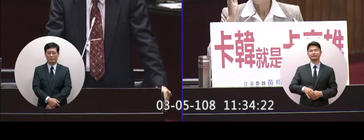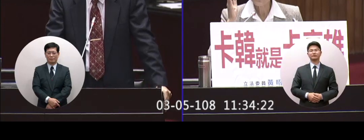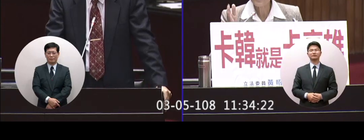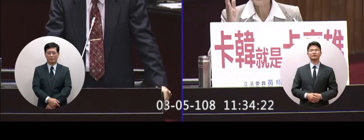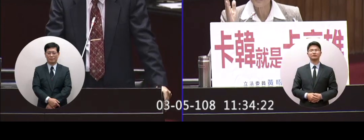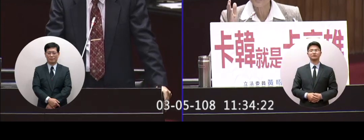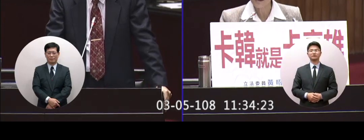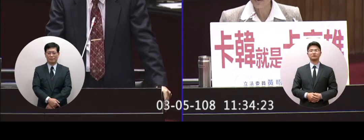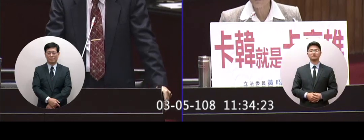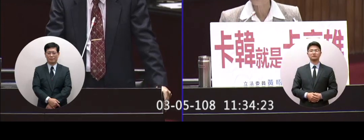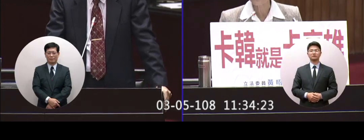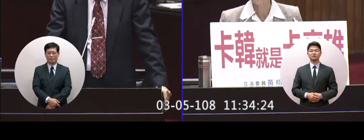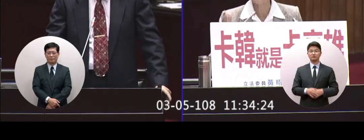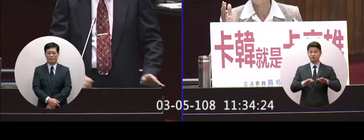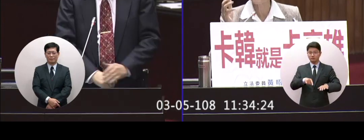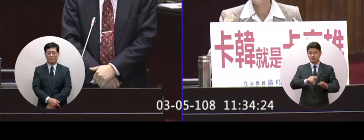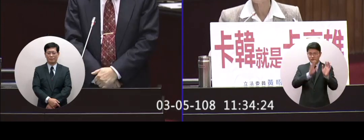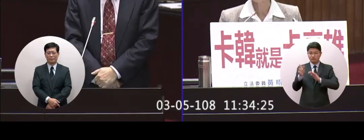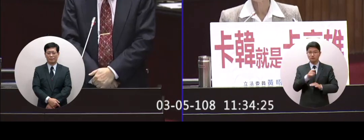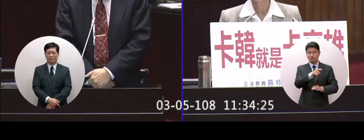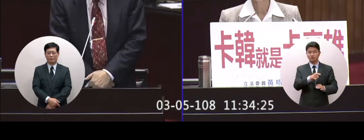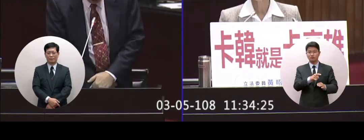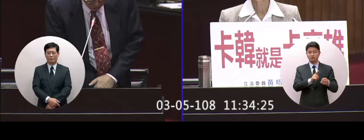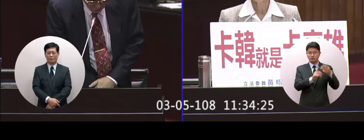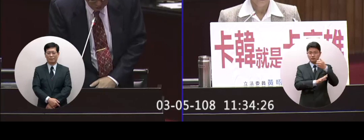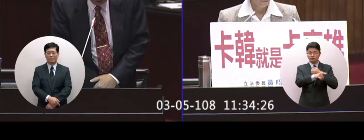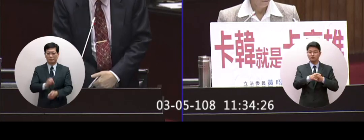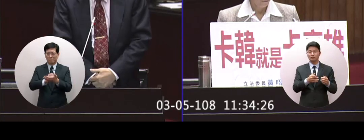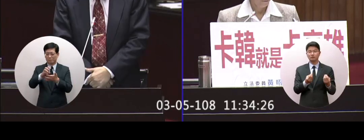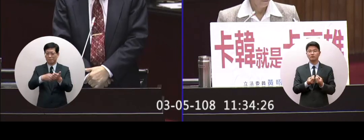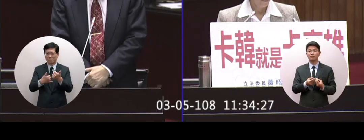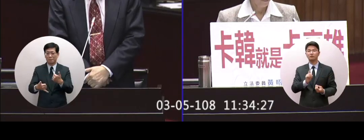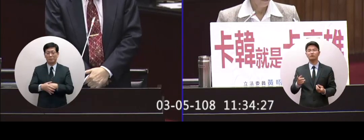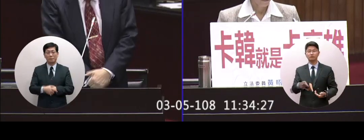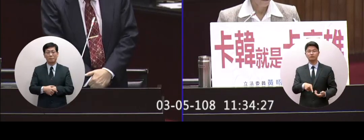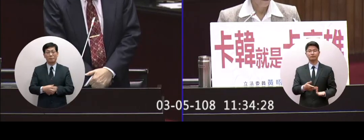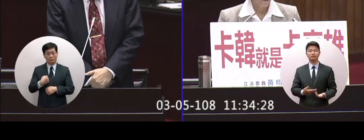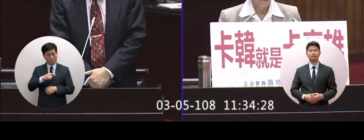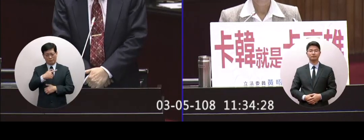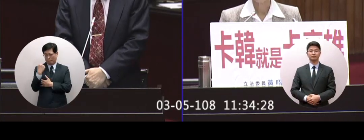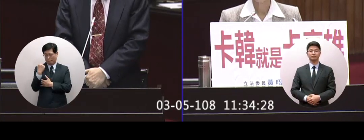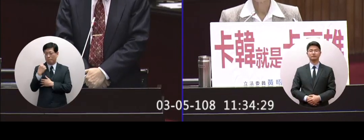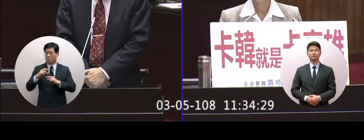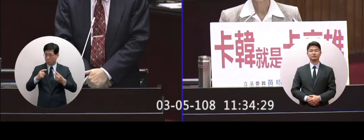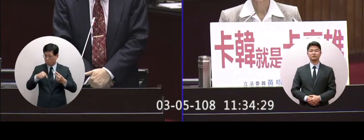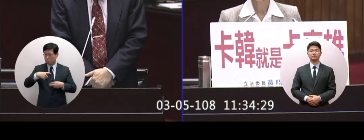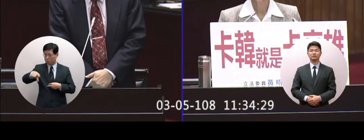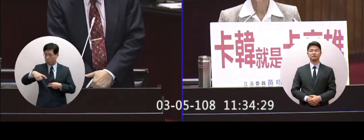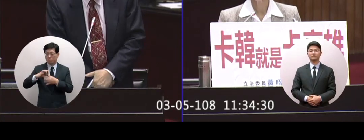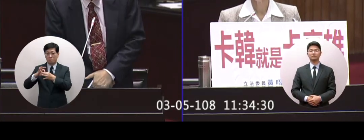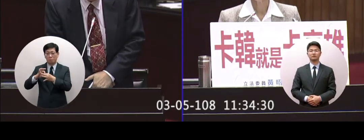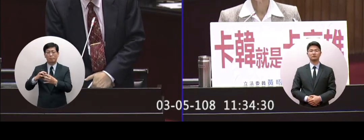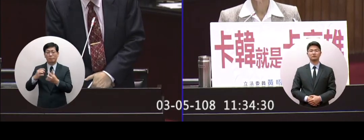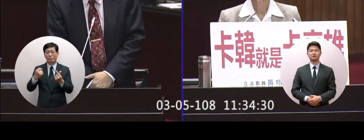那对于这样子的一个状况，你要怎么处理？ 跟委员报告，我们在很努力改善这个两岸的关系。